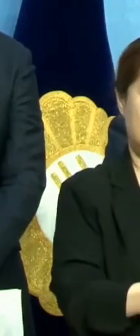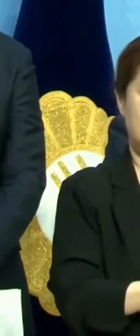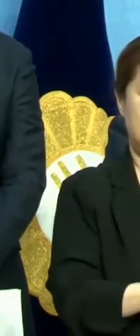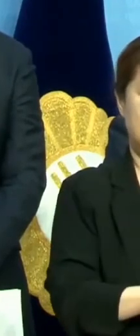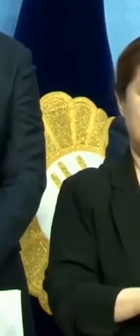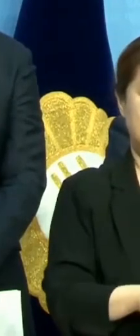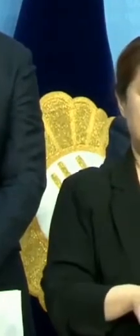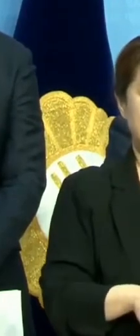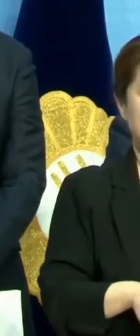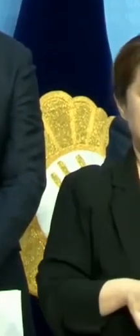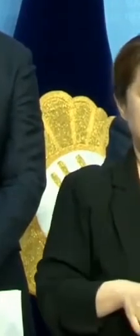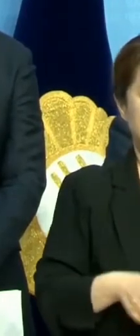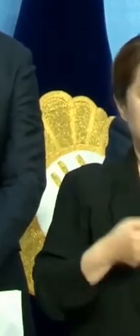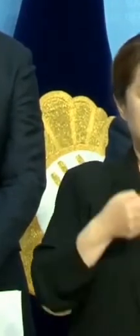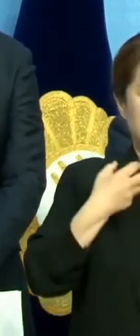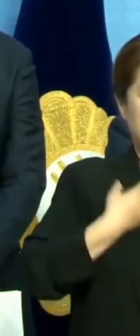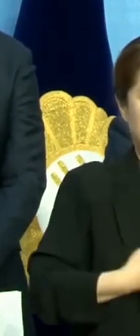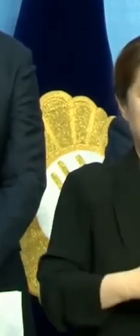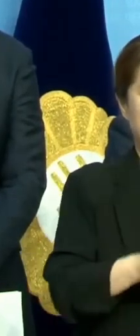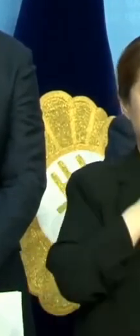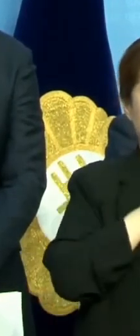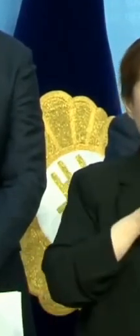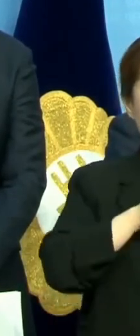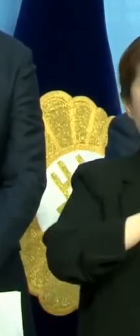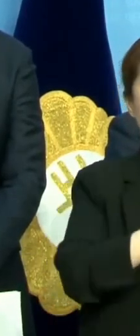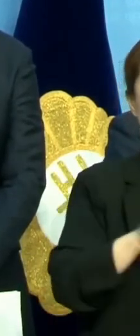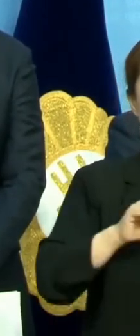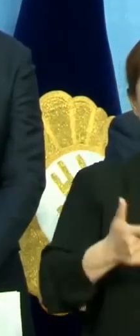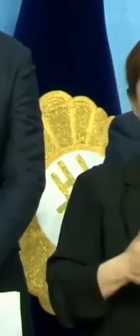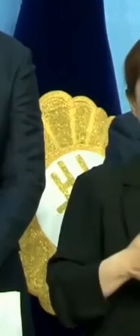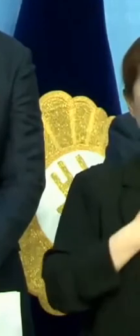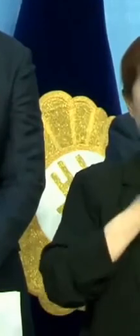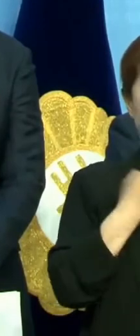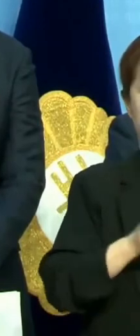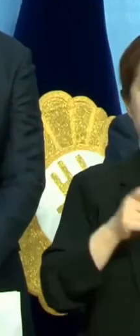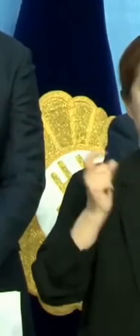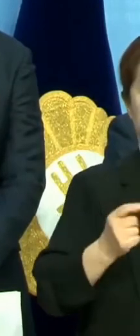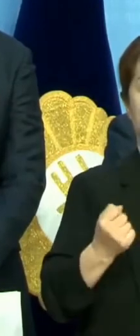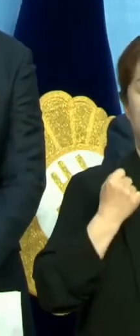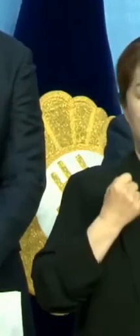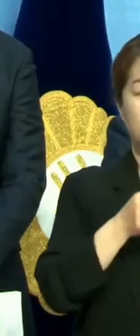비관 자살할 정도는 아니라고 생각합니다. 제 딸아이는 강했습니다.